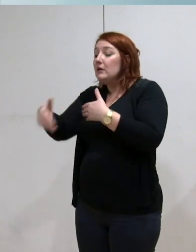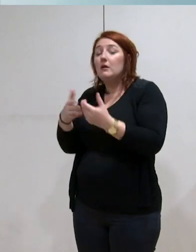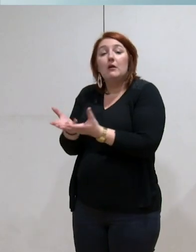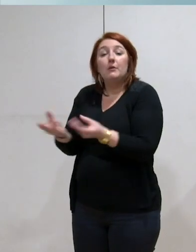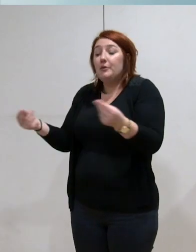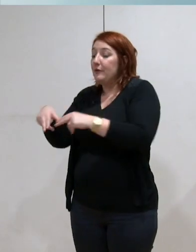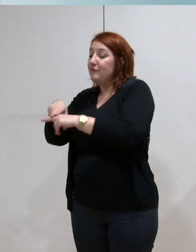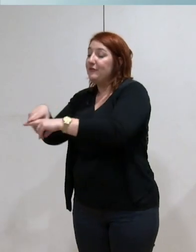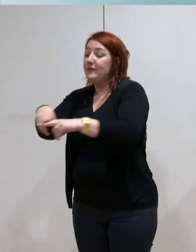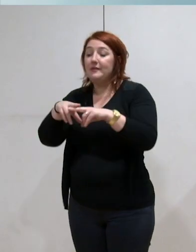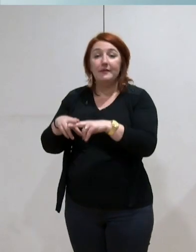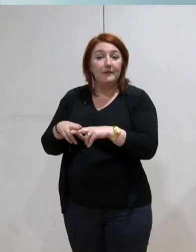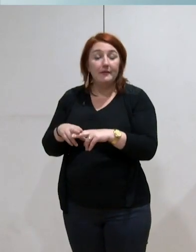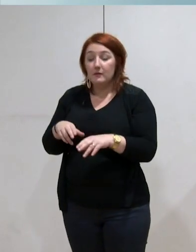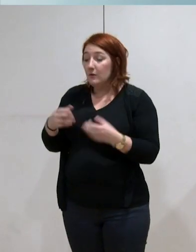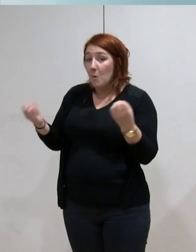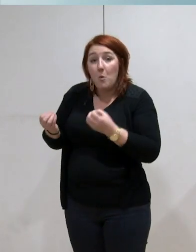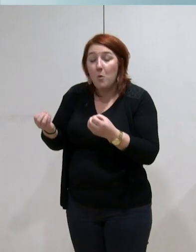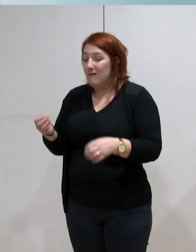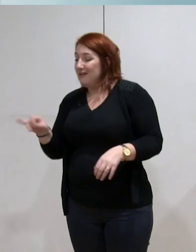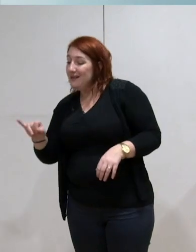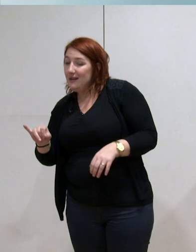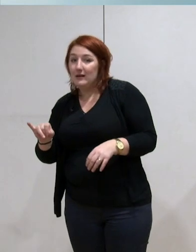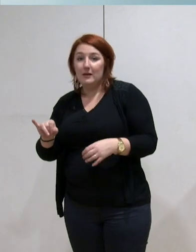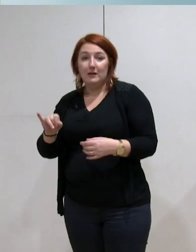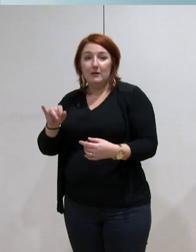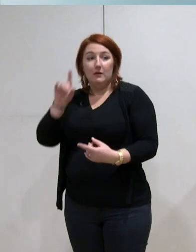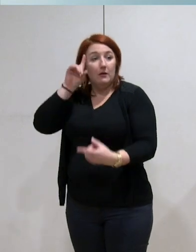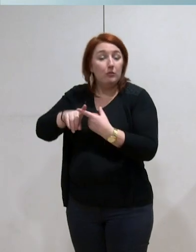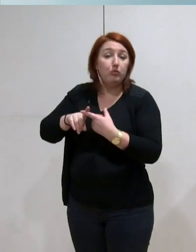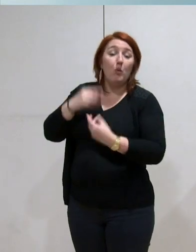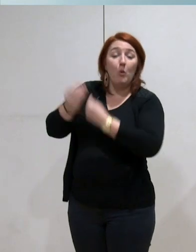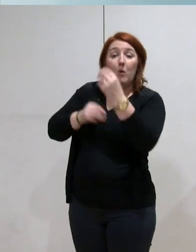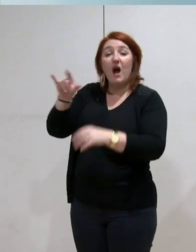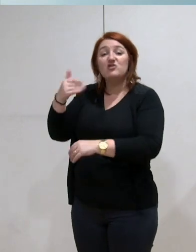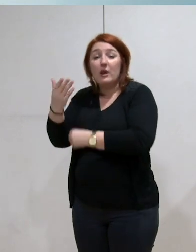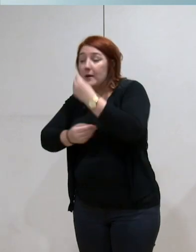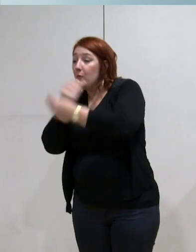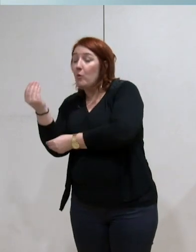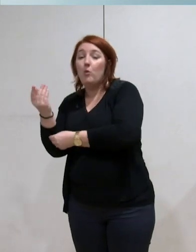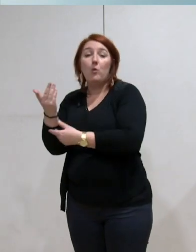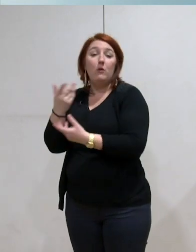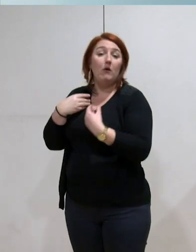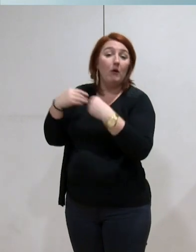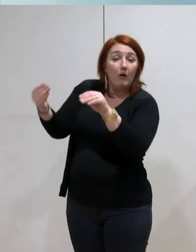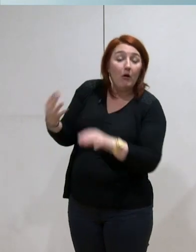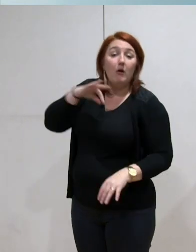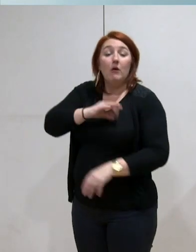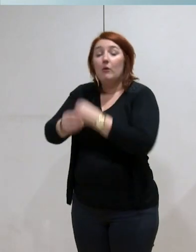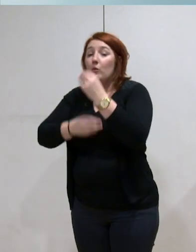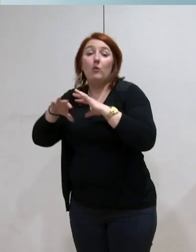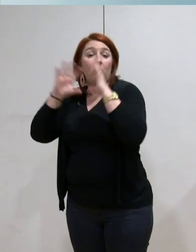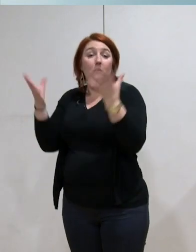public soit en terme d'opération immobilière derrière pour que nous puissions aussi regarder les clés de répartition financière de